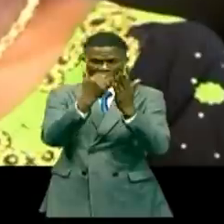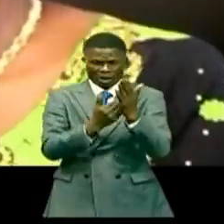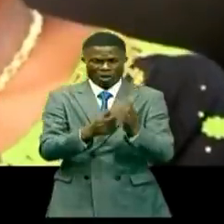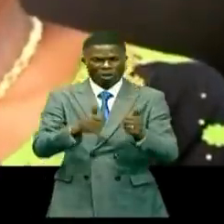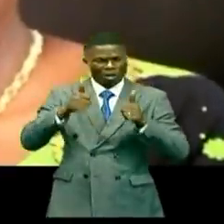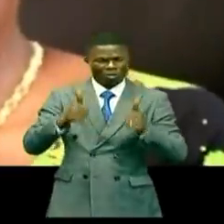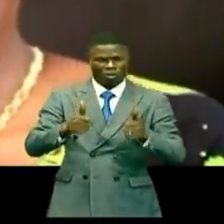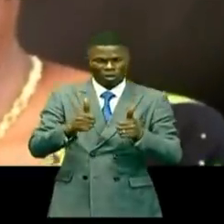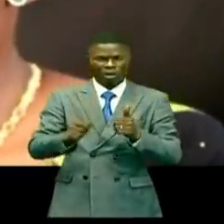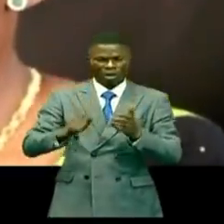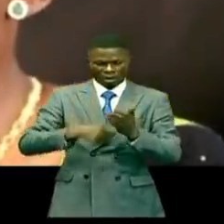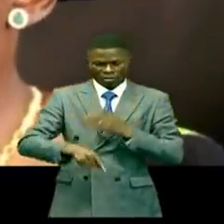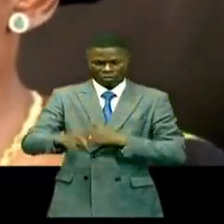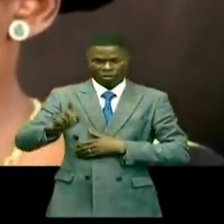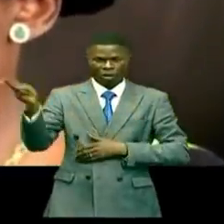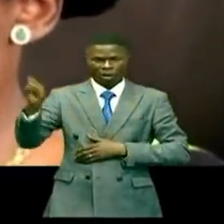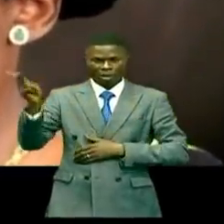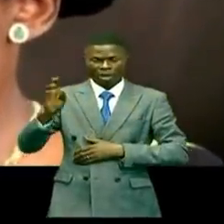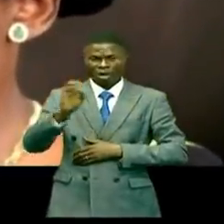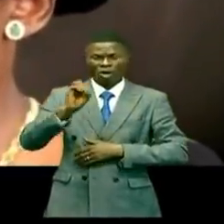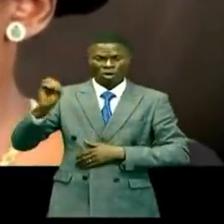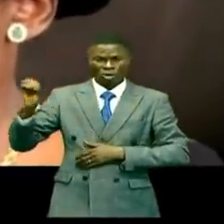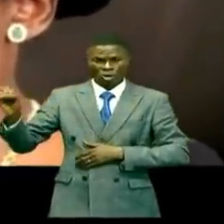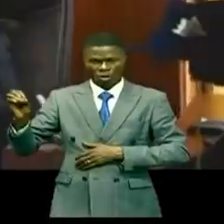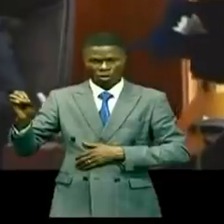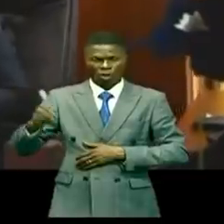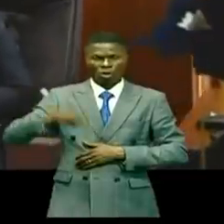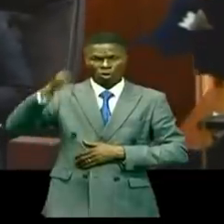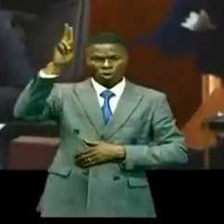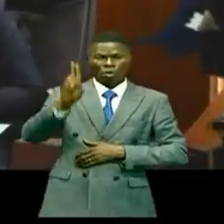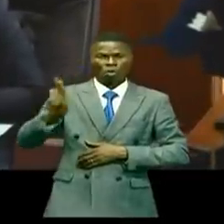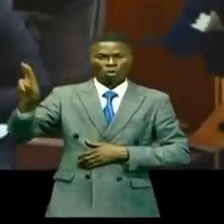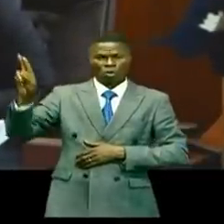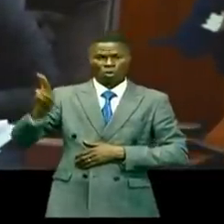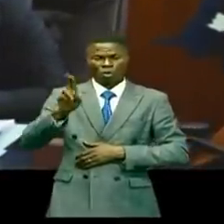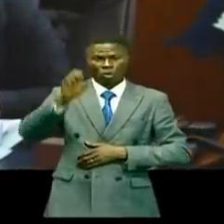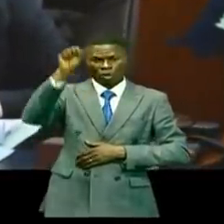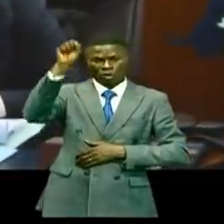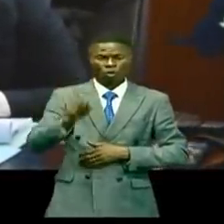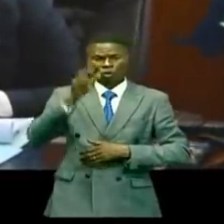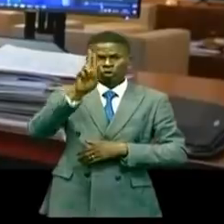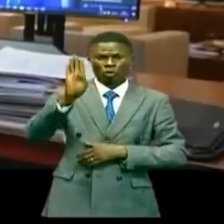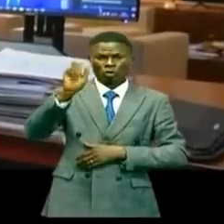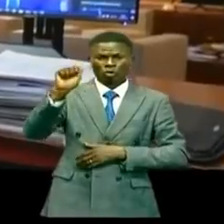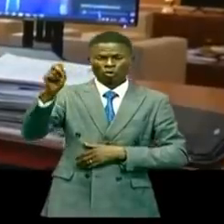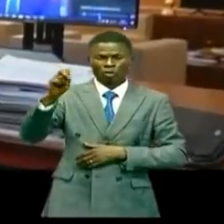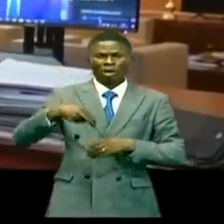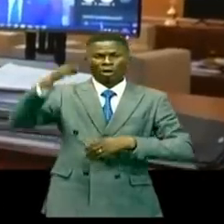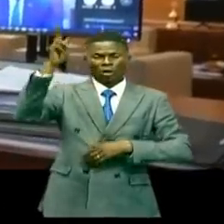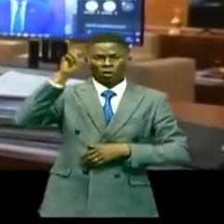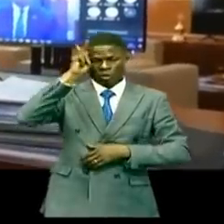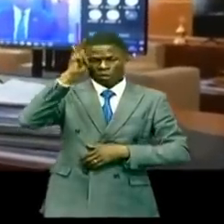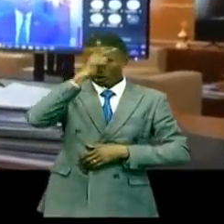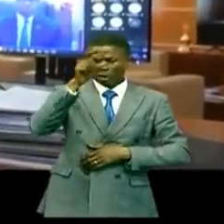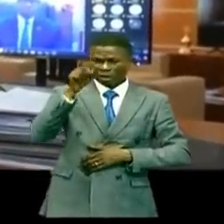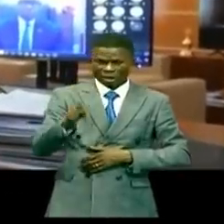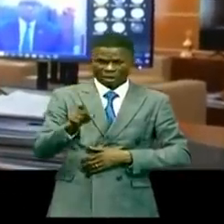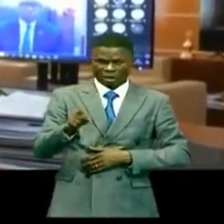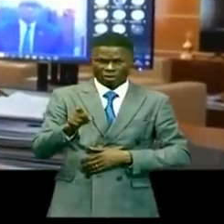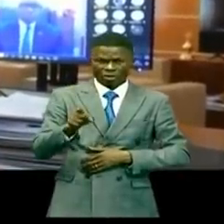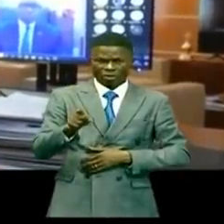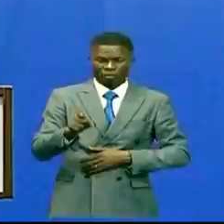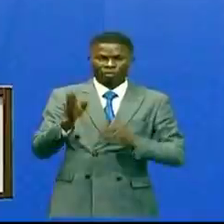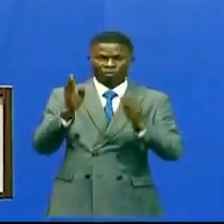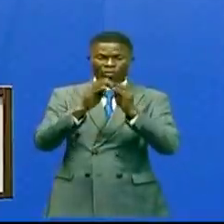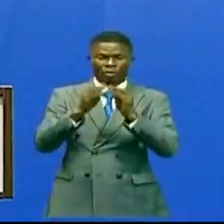derniers jours au Kasaï oriental, dans le Haut-Touélé, le sud de Bangui et dans le Haut-Katanga. Le